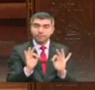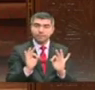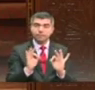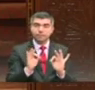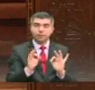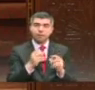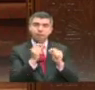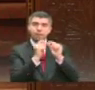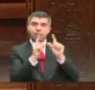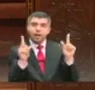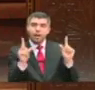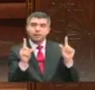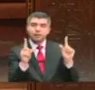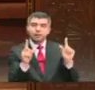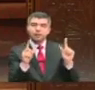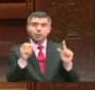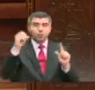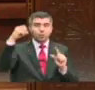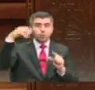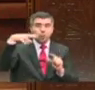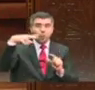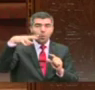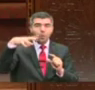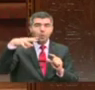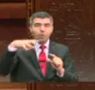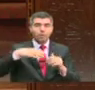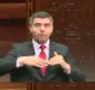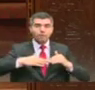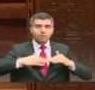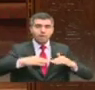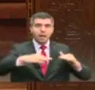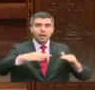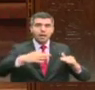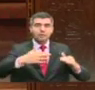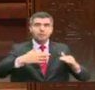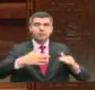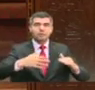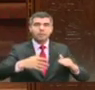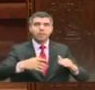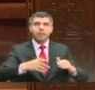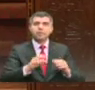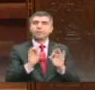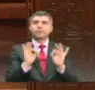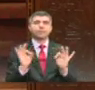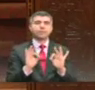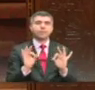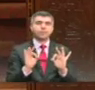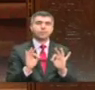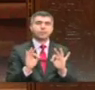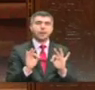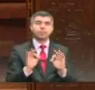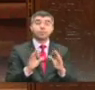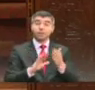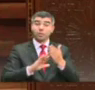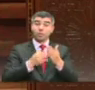وادي حار ولا اناره ولا تعبيد ديال الطرق ولا حتى التصفيف مقاد. فبالتالي عندما